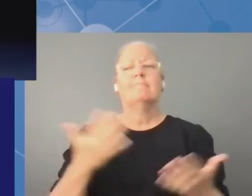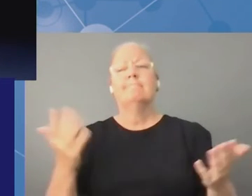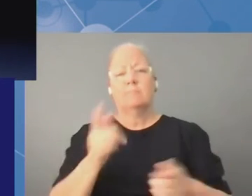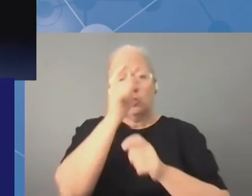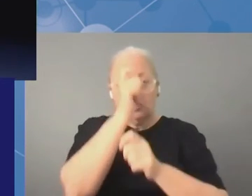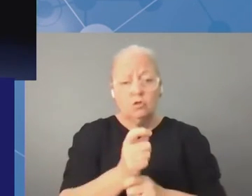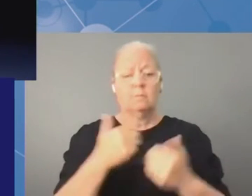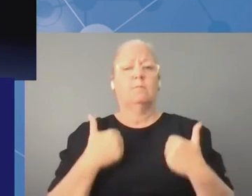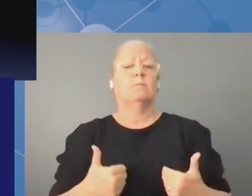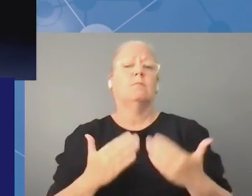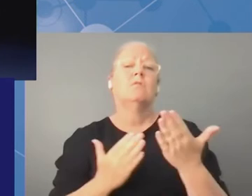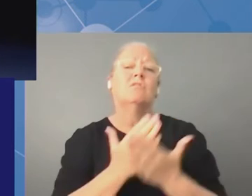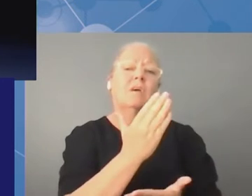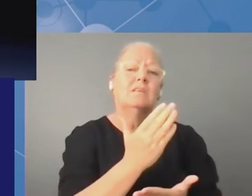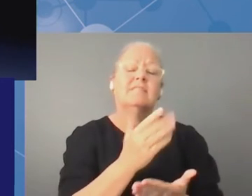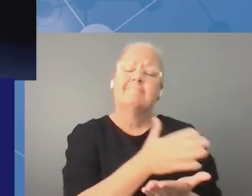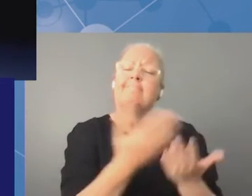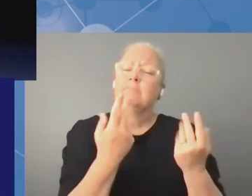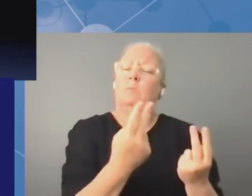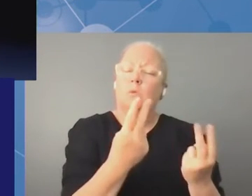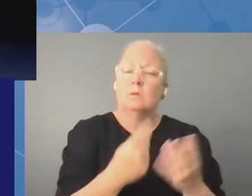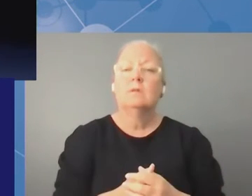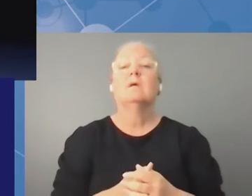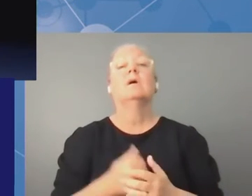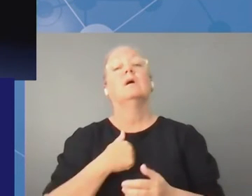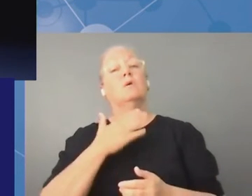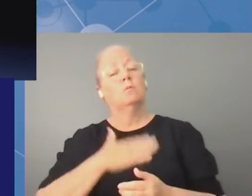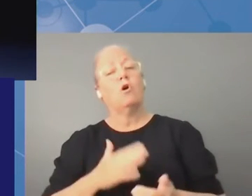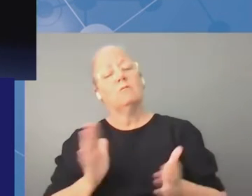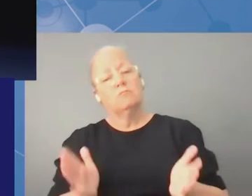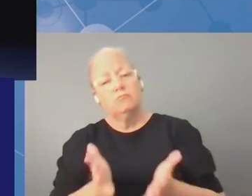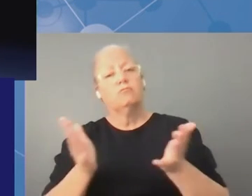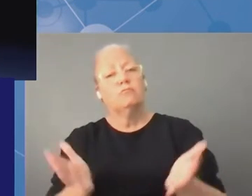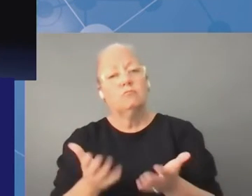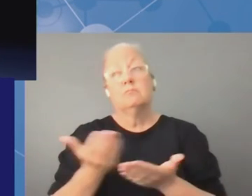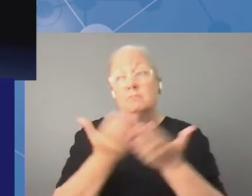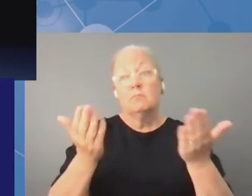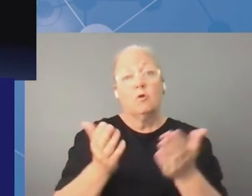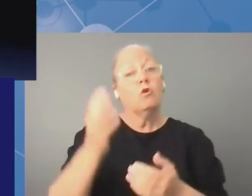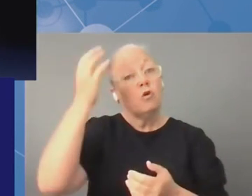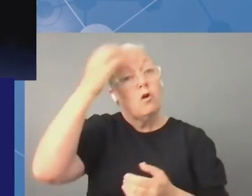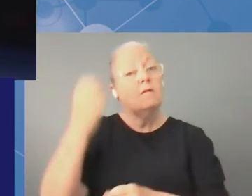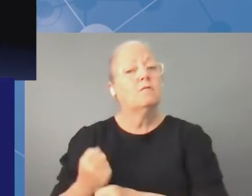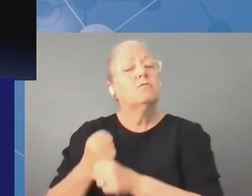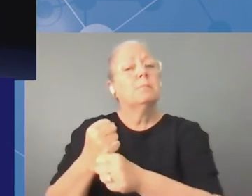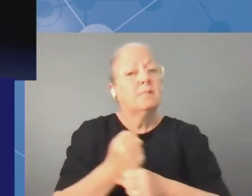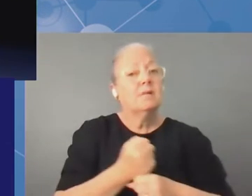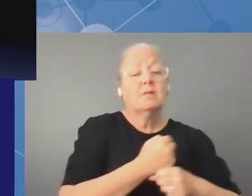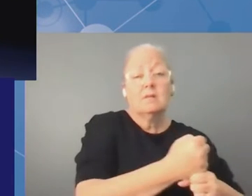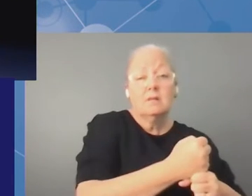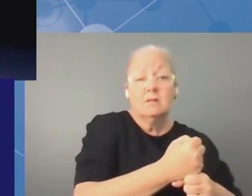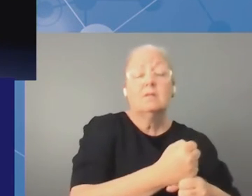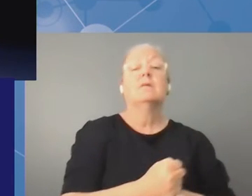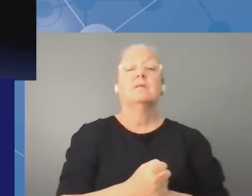заставить политические власти, чтобы они принимали меры для того, чтобы свобода и права соблюдались именно в